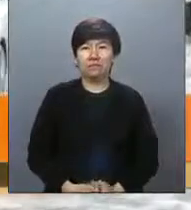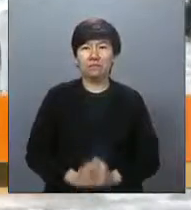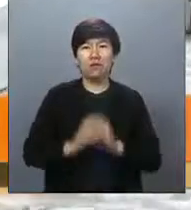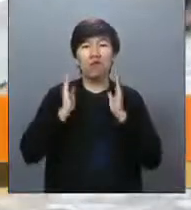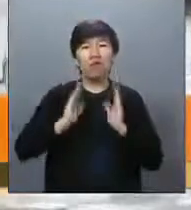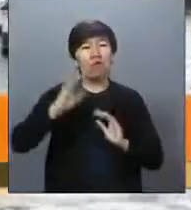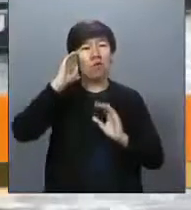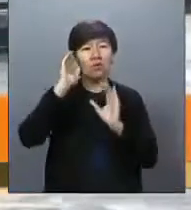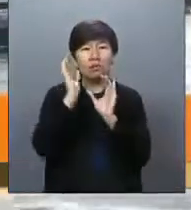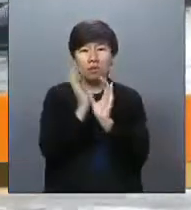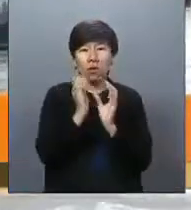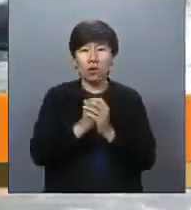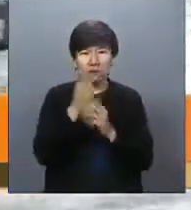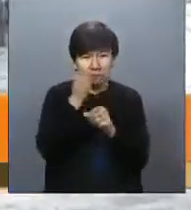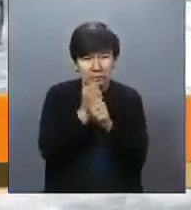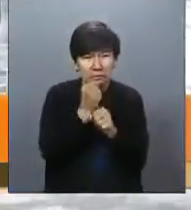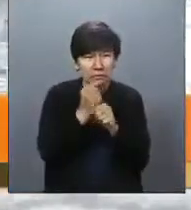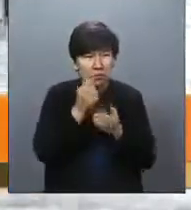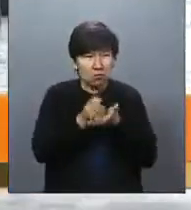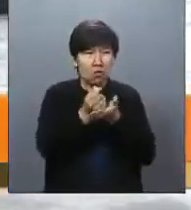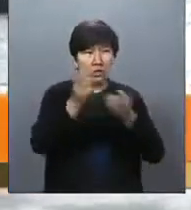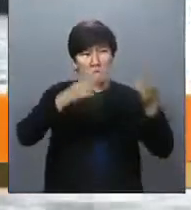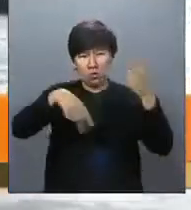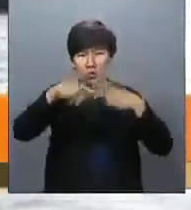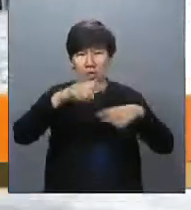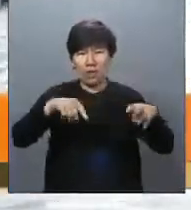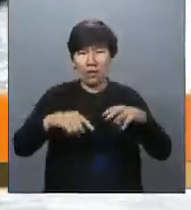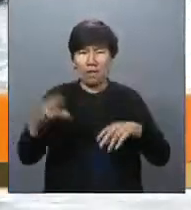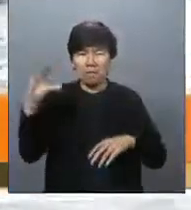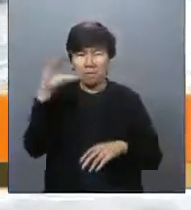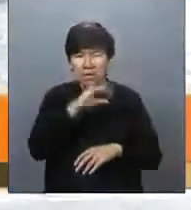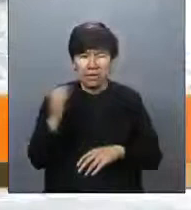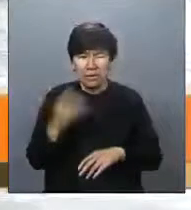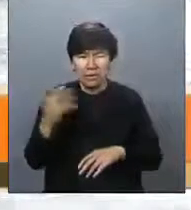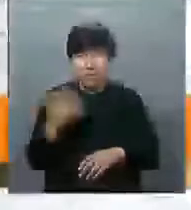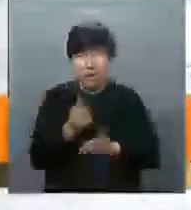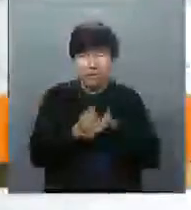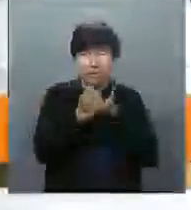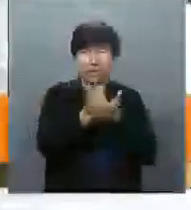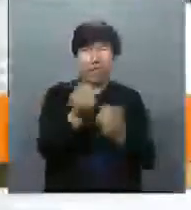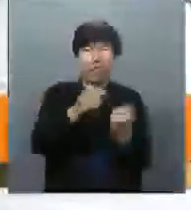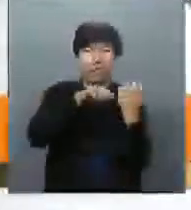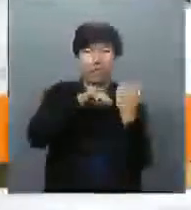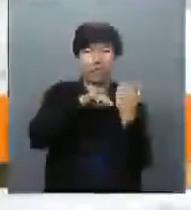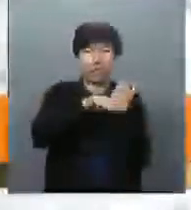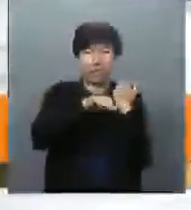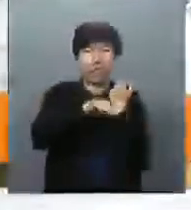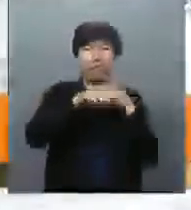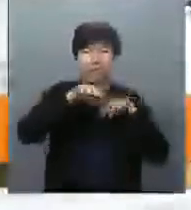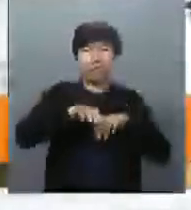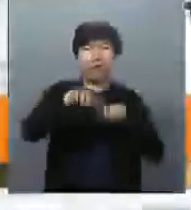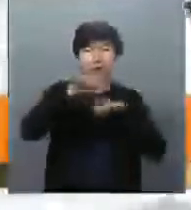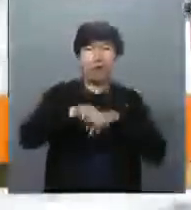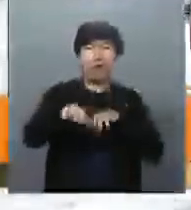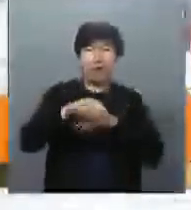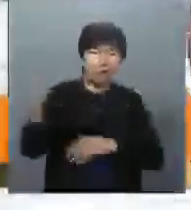ะครับขณะนี้ก็ทำงานตั้งแต่ช่วงเช้ามืดที่ผ่านมาเพื่อที่จะเร่งระบายรถออกจากพื้นที่ให้ได้มากที่สุดนะ